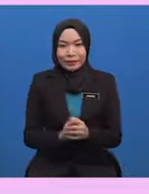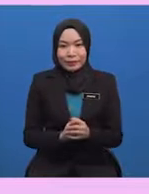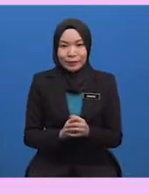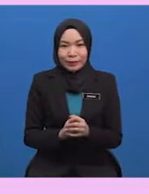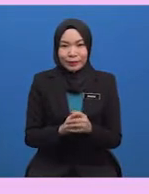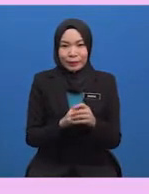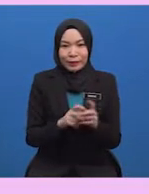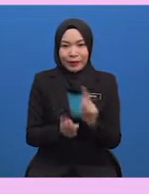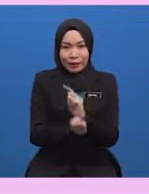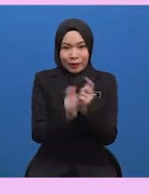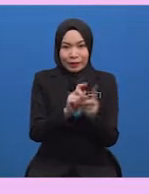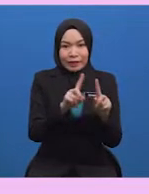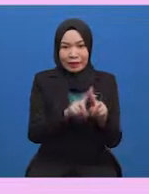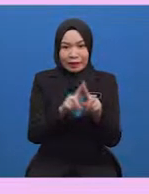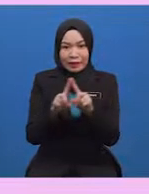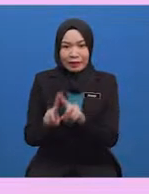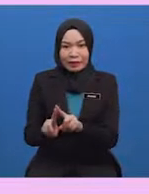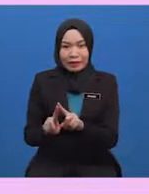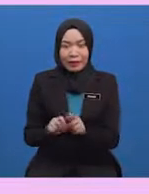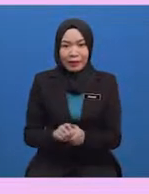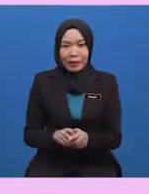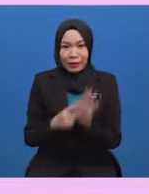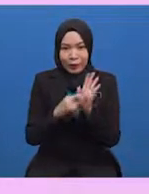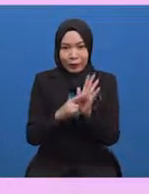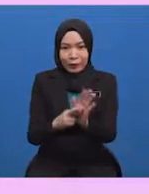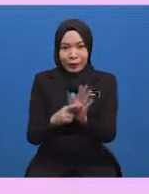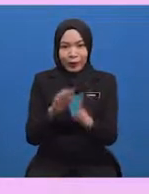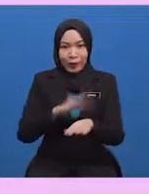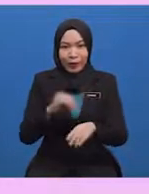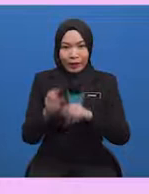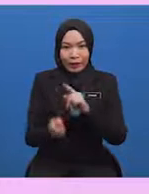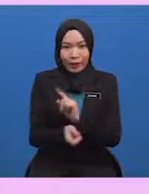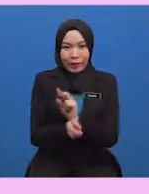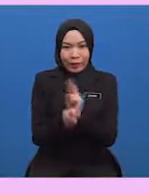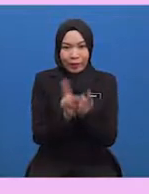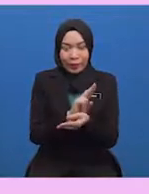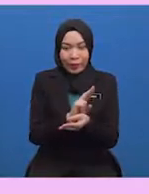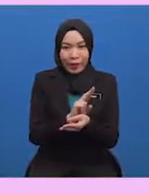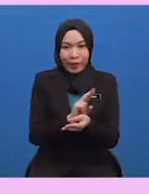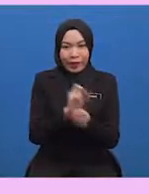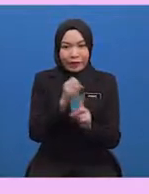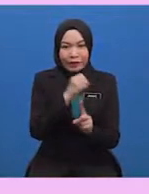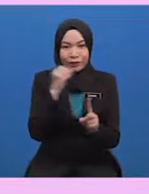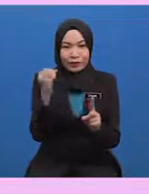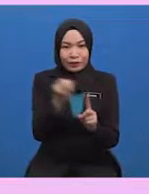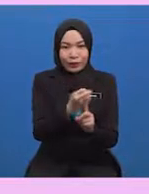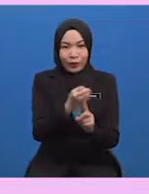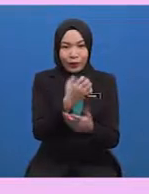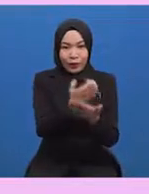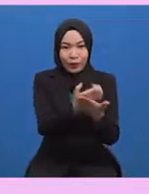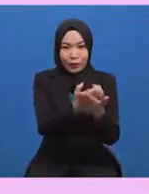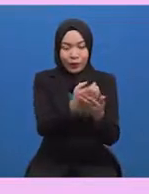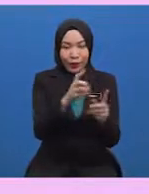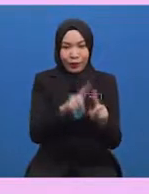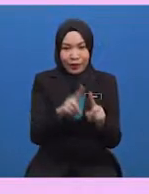Transformasi desa merujuk kepada perubahan sosioekonomi desa melalui proses